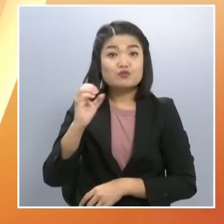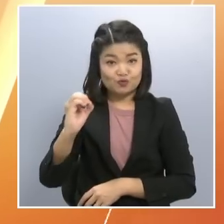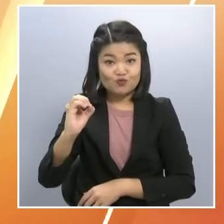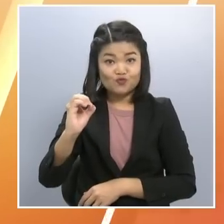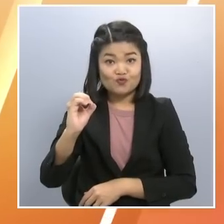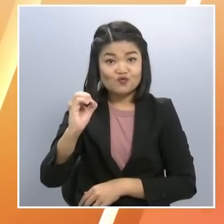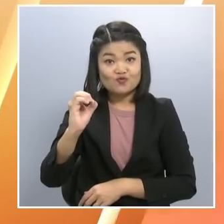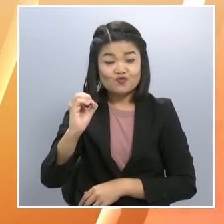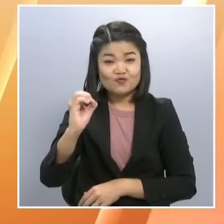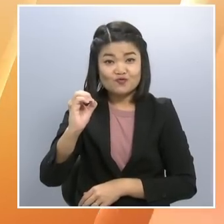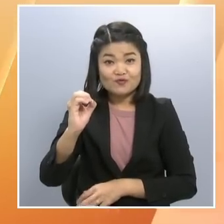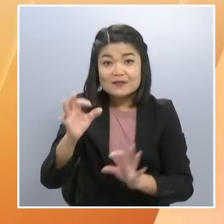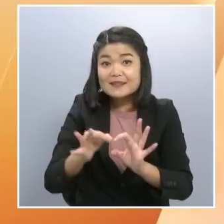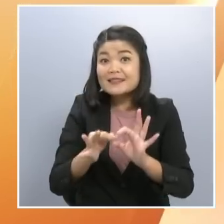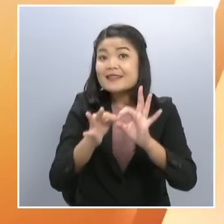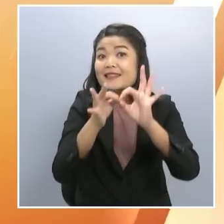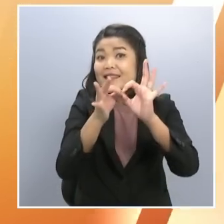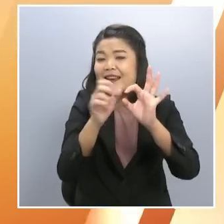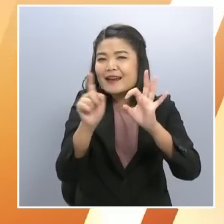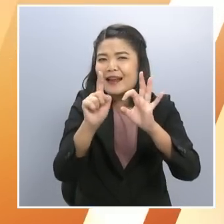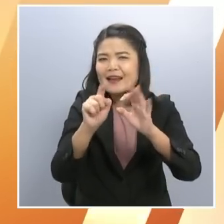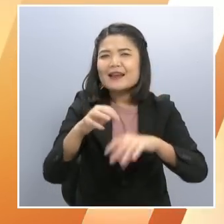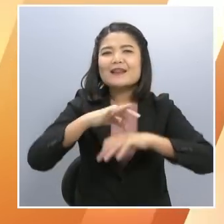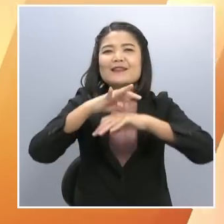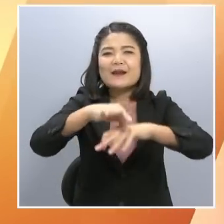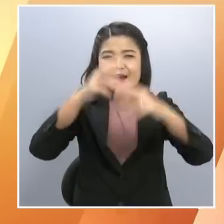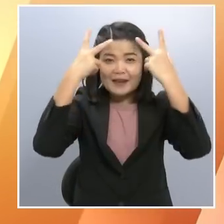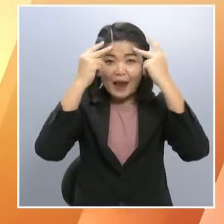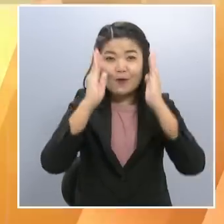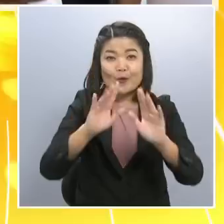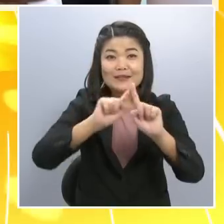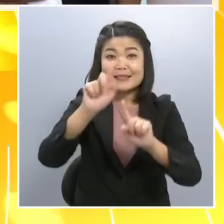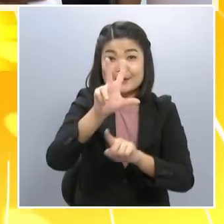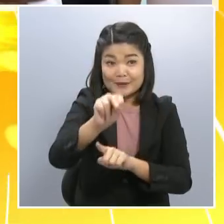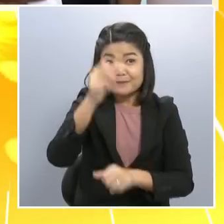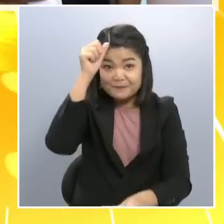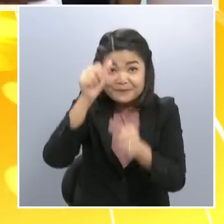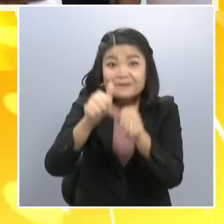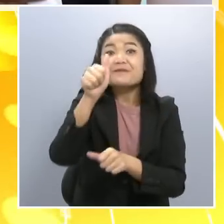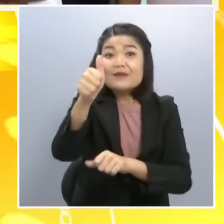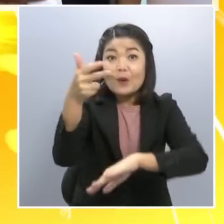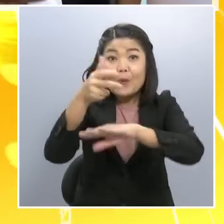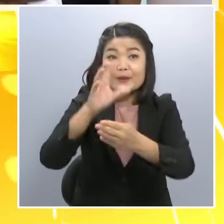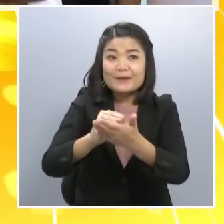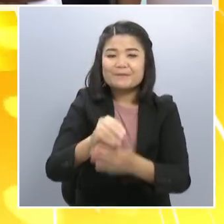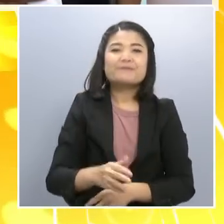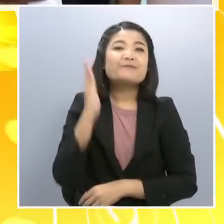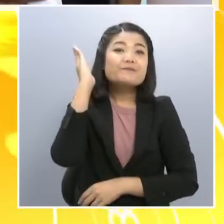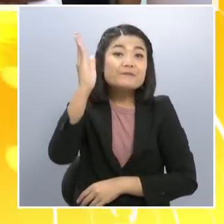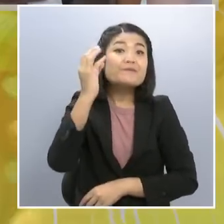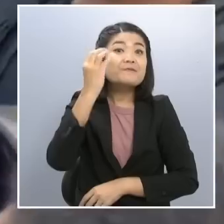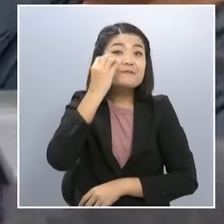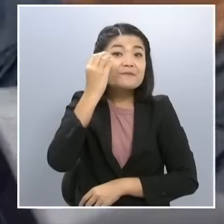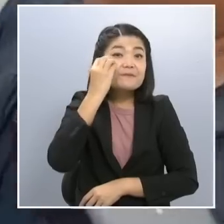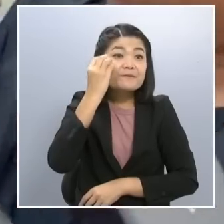พ้องกับตัวเลขว่าที่นายกคนที่30 ท่านผู้ชมจำเหตุการณ์นี้ได้ไหมคลิปต้องมานะคุณพิธาลิ้มเจริญรัตน์